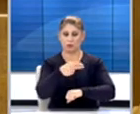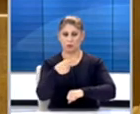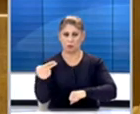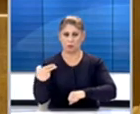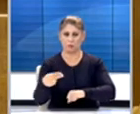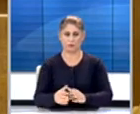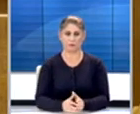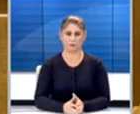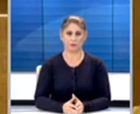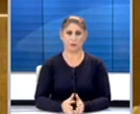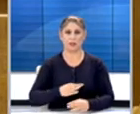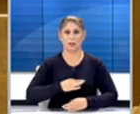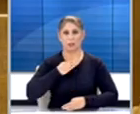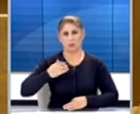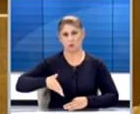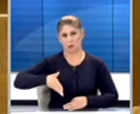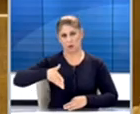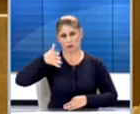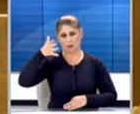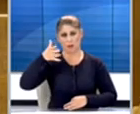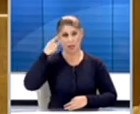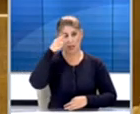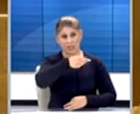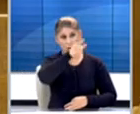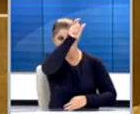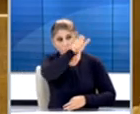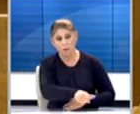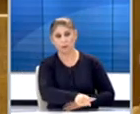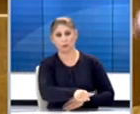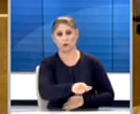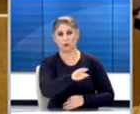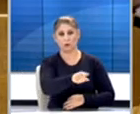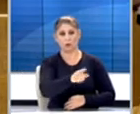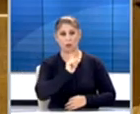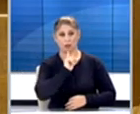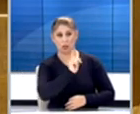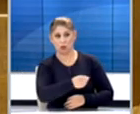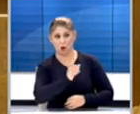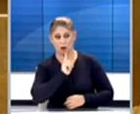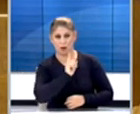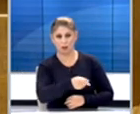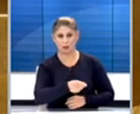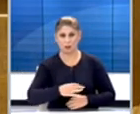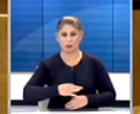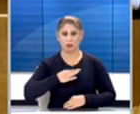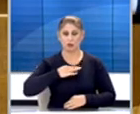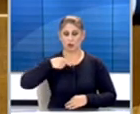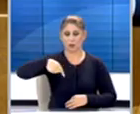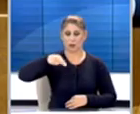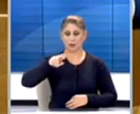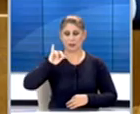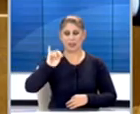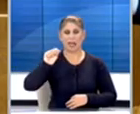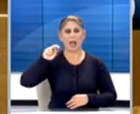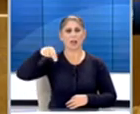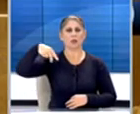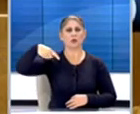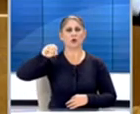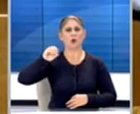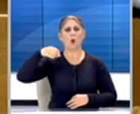ζήτημα, κύριε Μητσοτάκη. Εσείς ο ίδιος δίνατε εντολές στον κύριο Τριαντόπουλο, ο